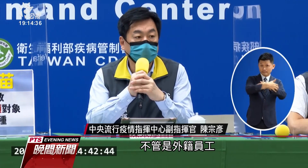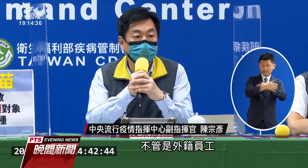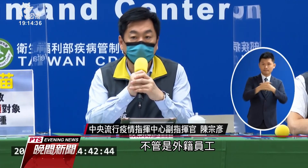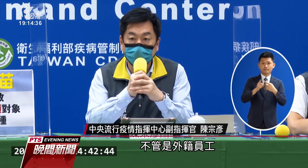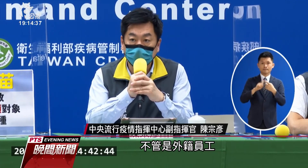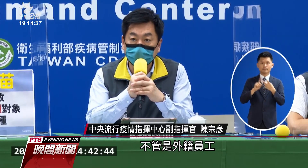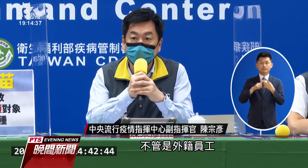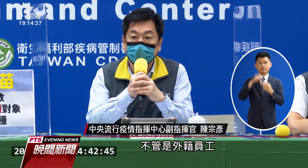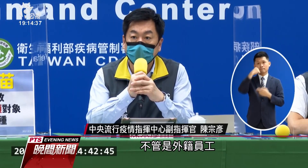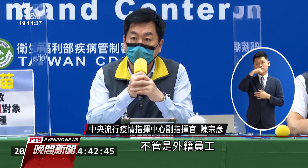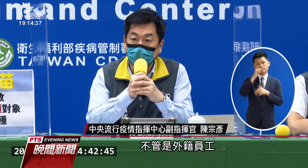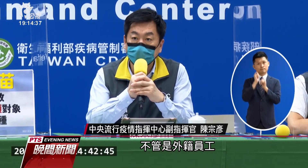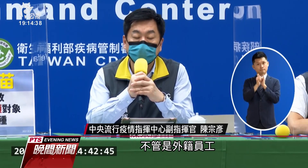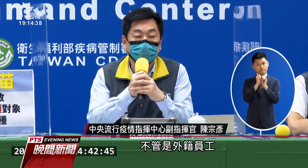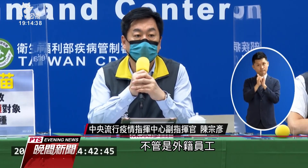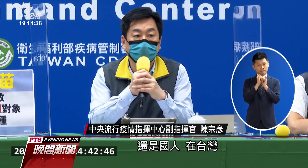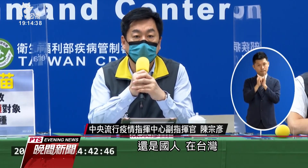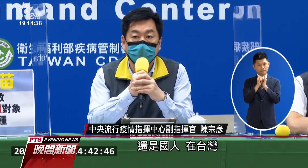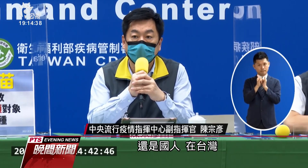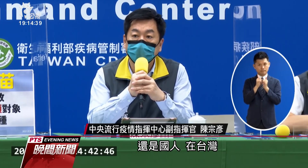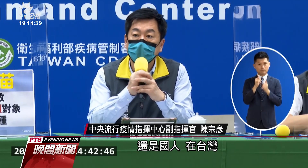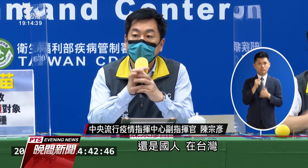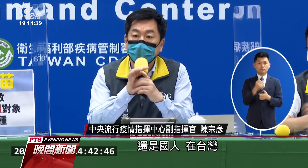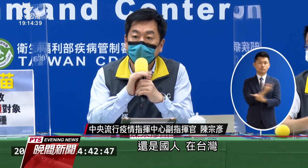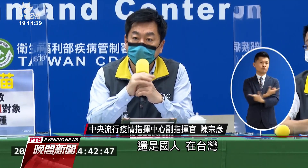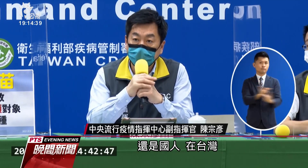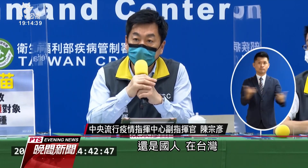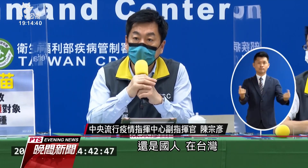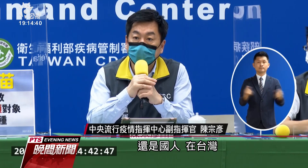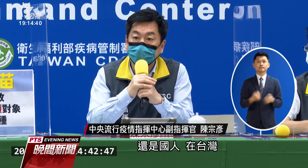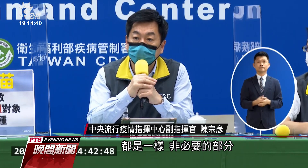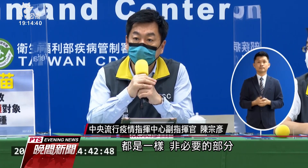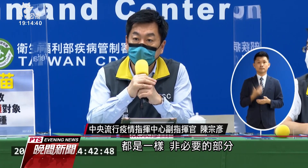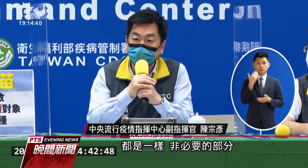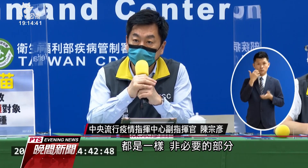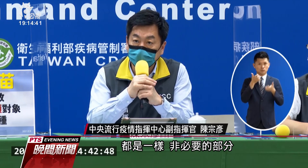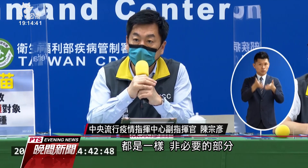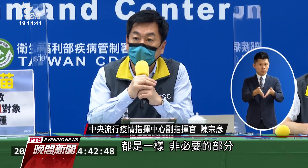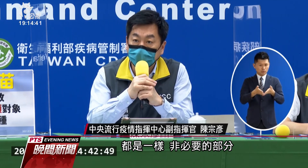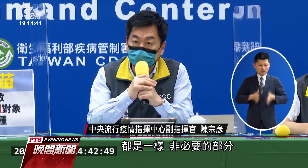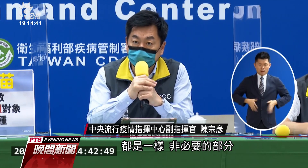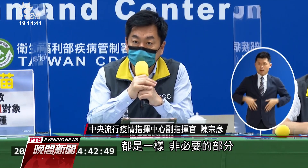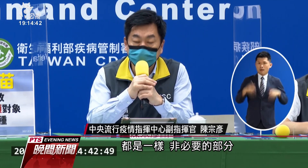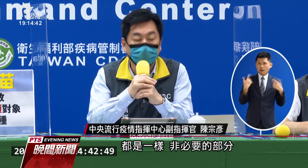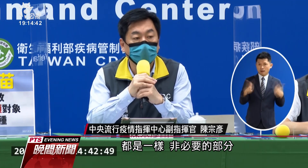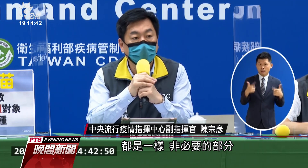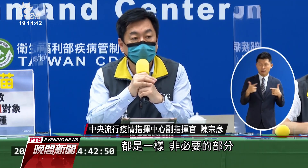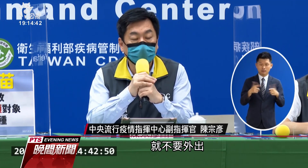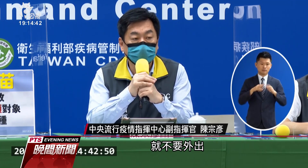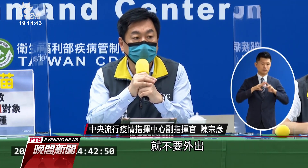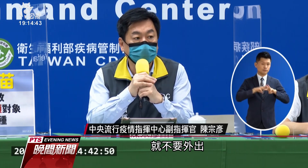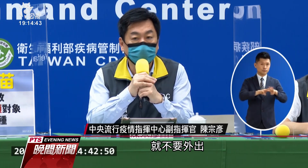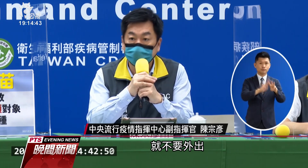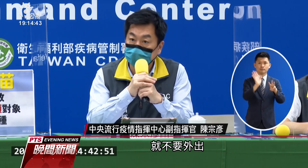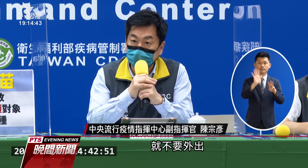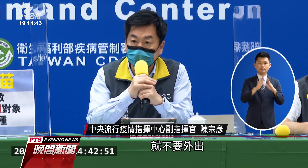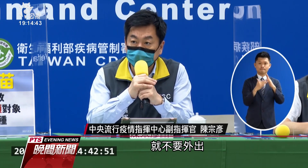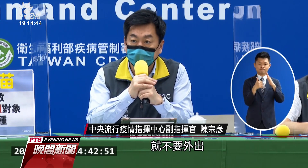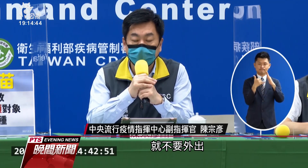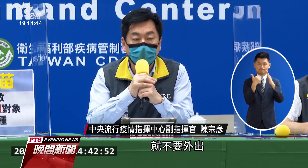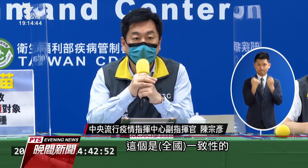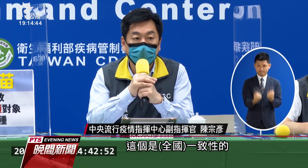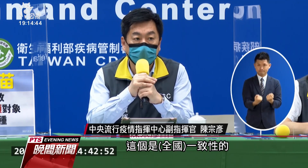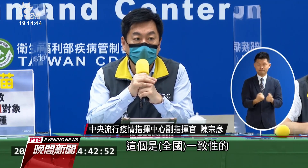是外籍的员工还是国人，在台湾都是一样哦，非必要的部分就不要外